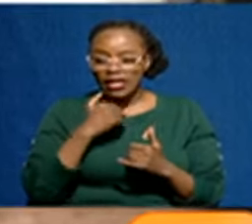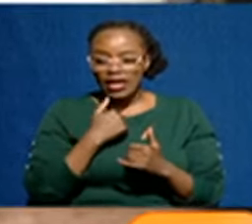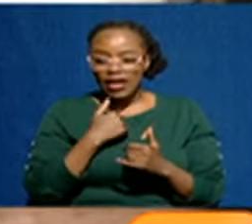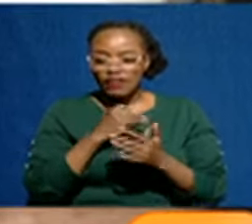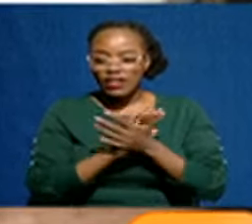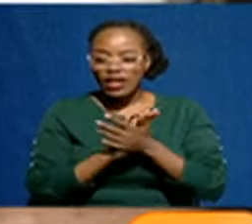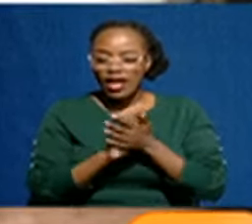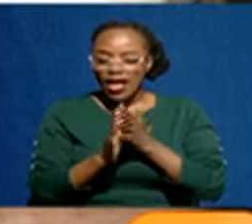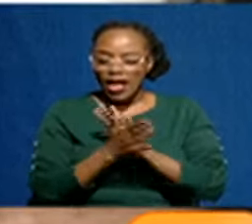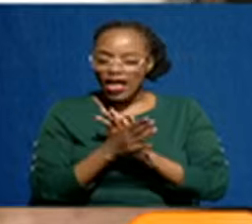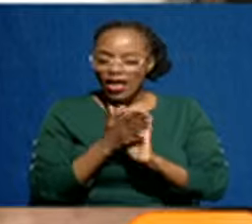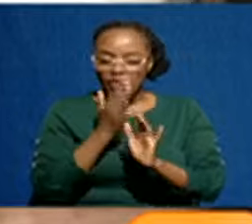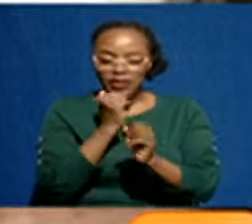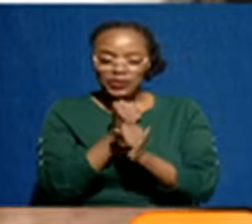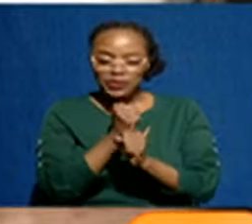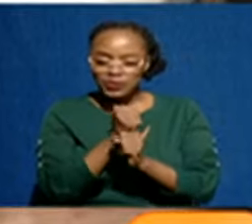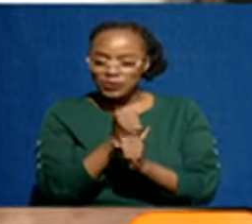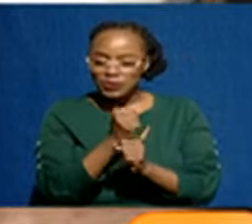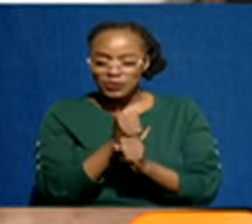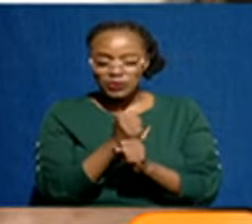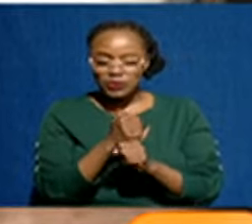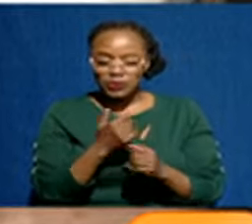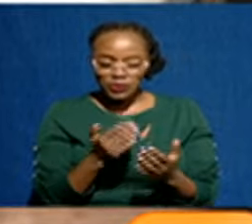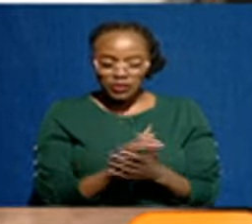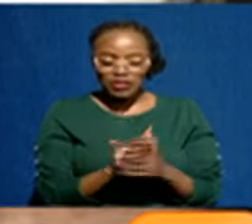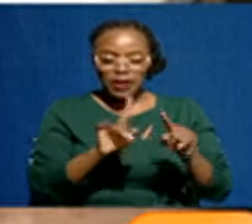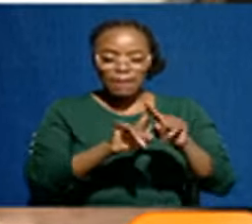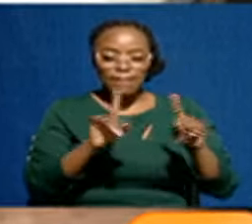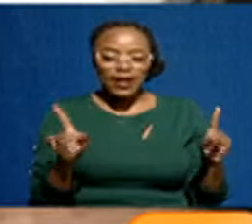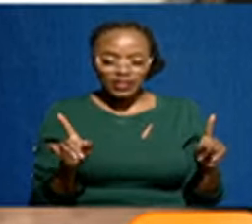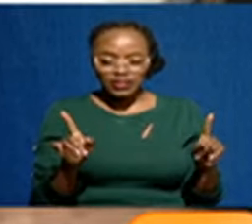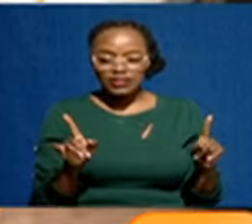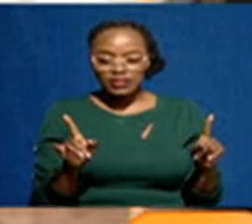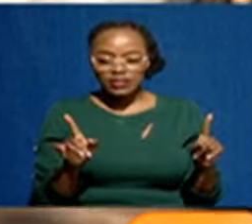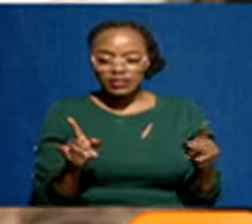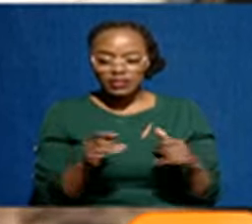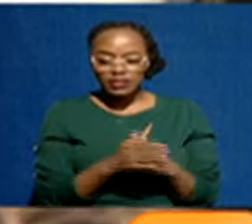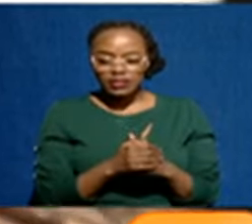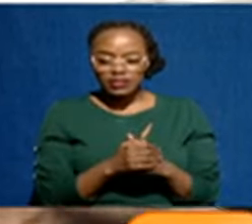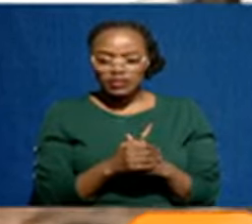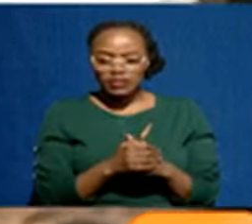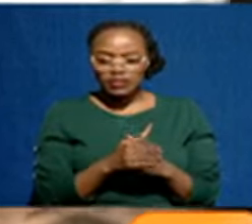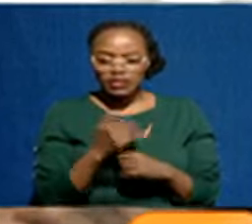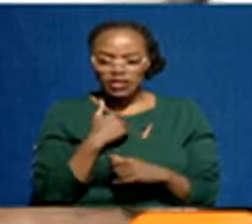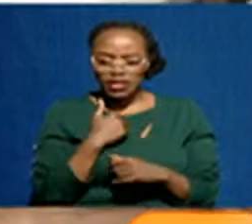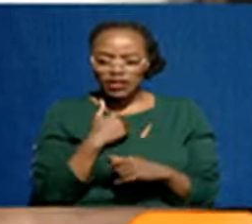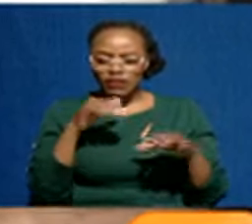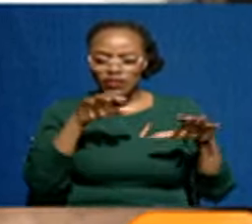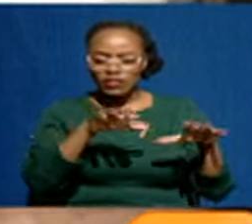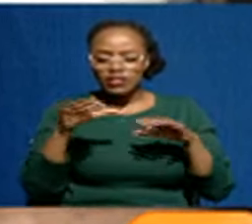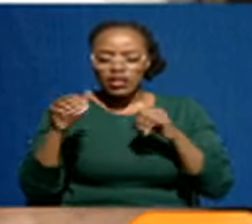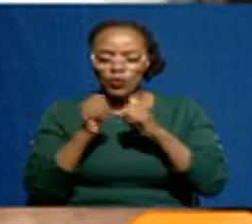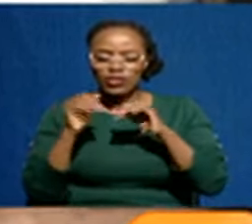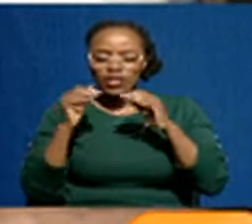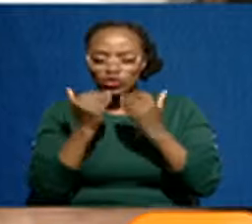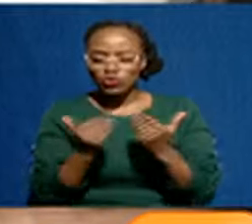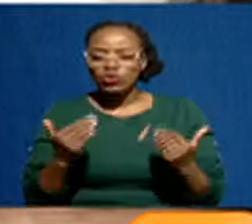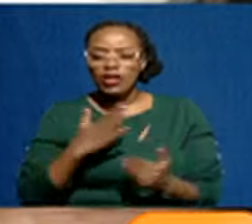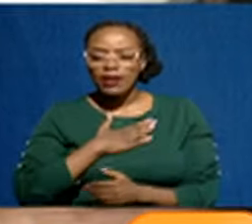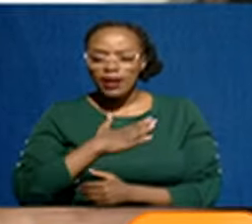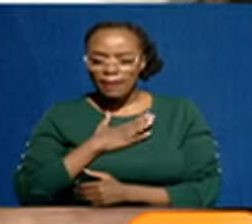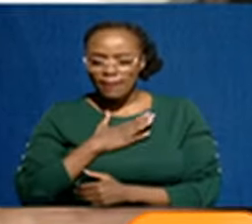kununua hata sukari, hata ya kununua nini, lakini nitaambia nani papa. Sindangaika tu na watoto yangu. Hata